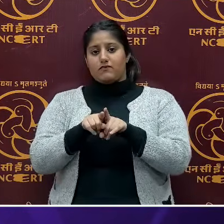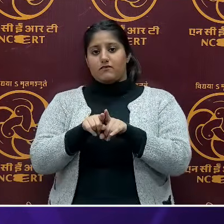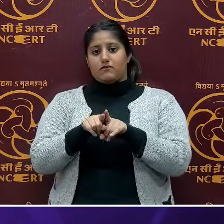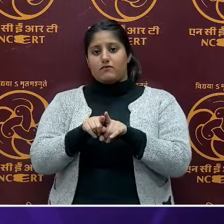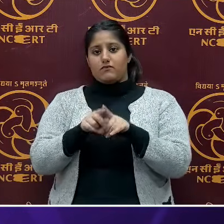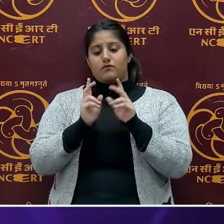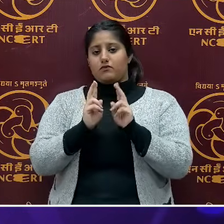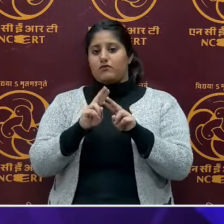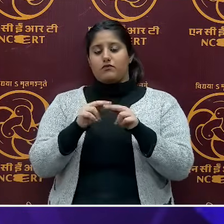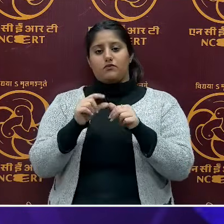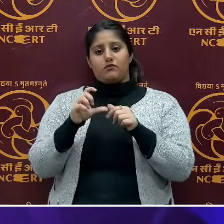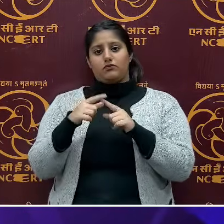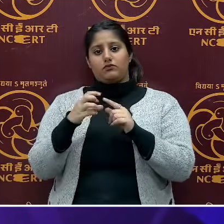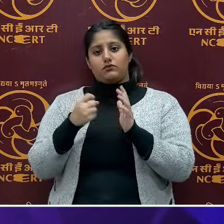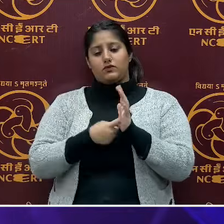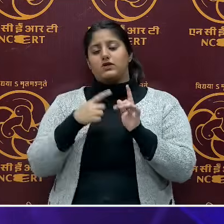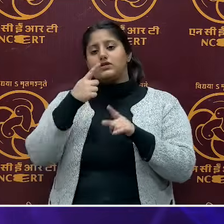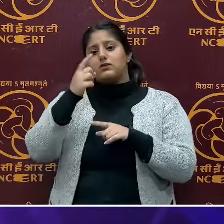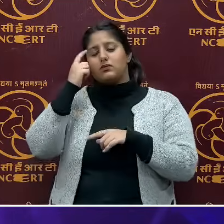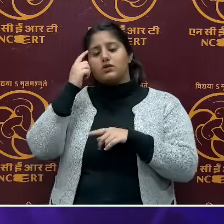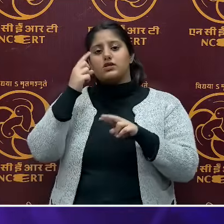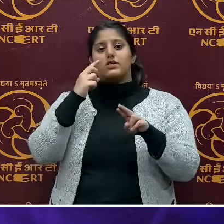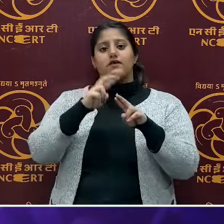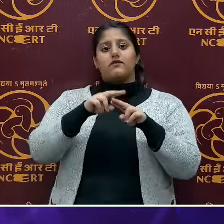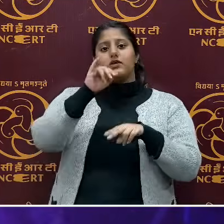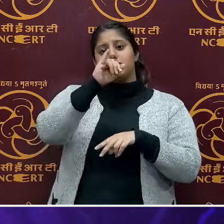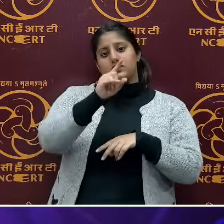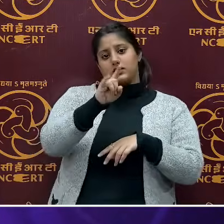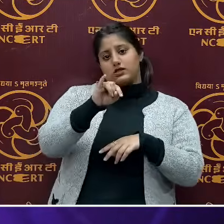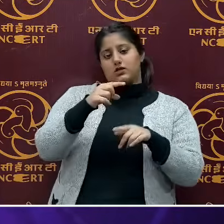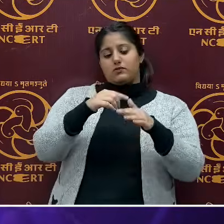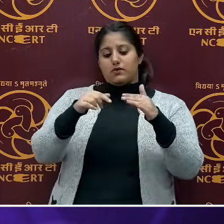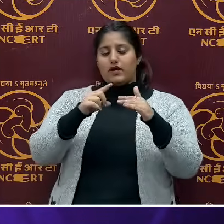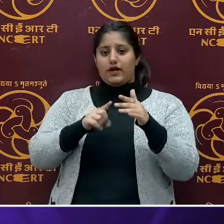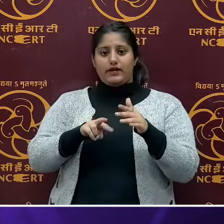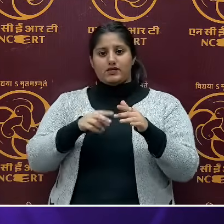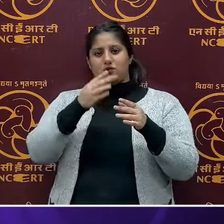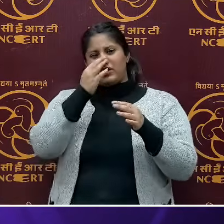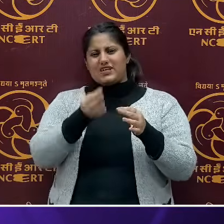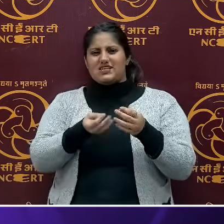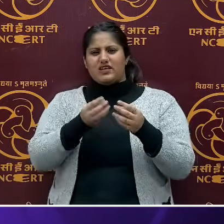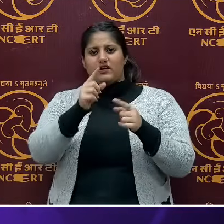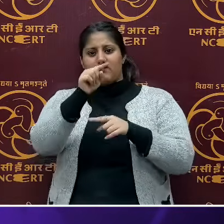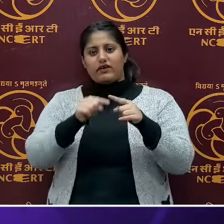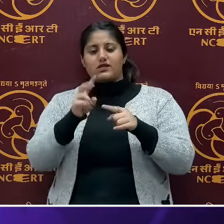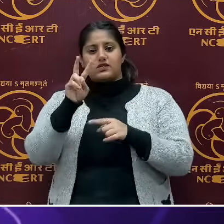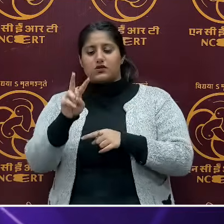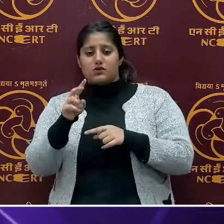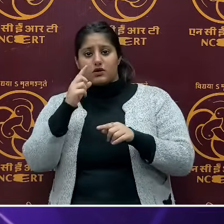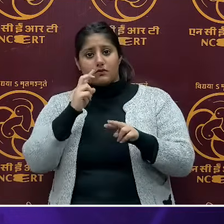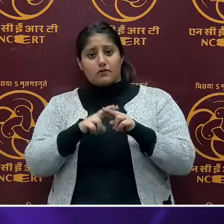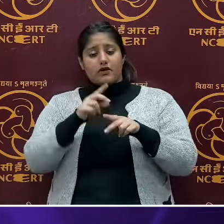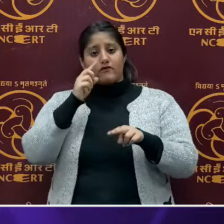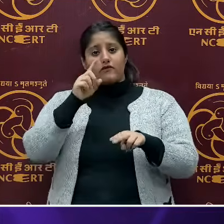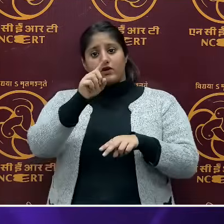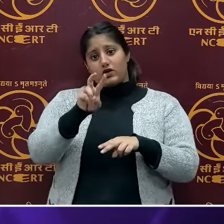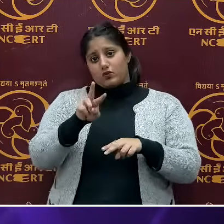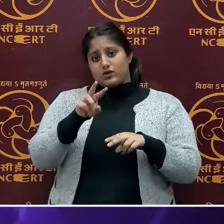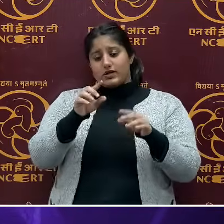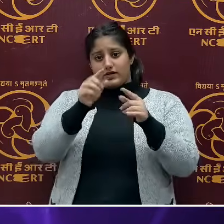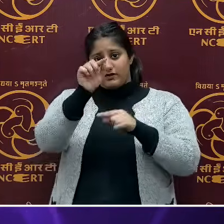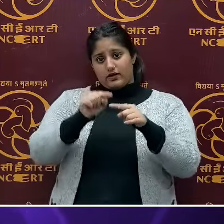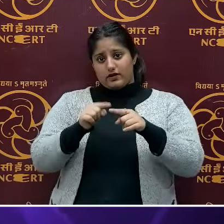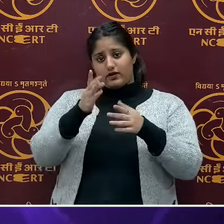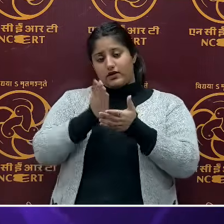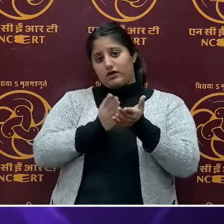होता 16:18, so you can easily divide that by 2, है ना? So by dividing it by 2, you will get the